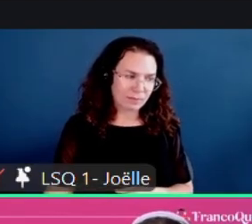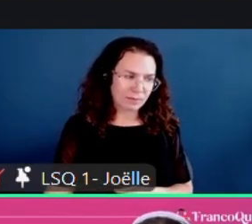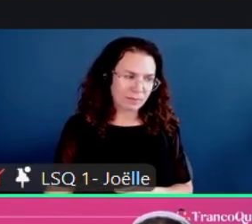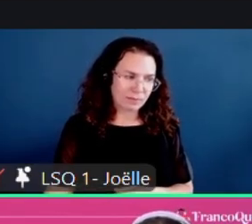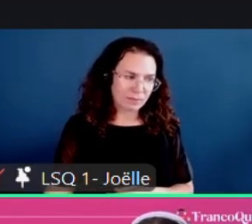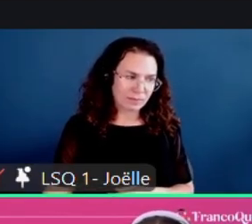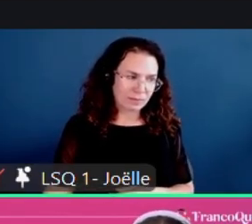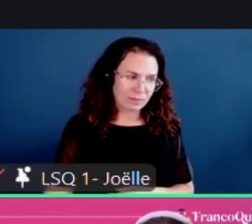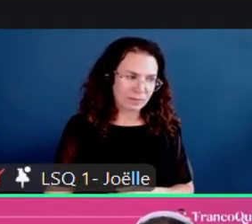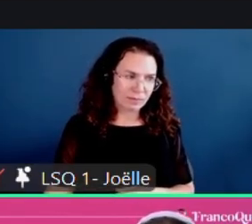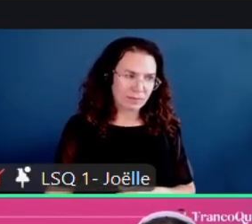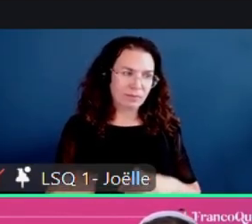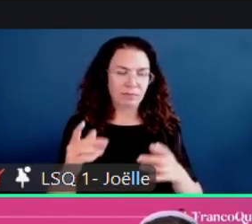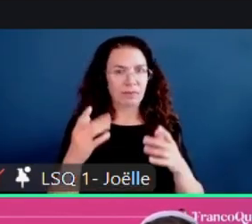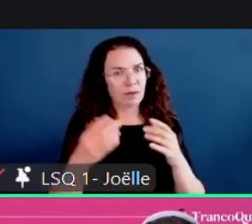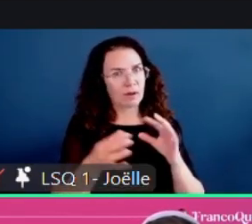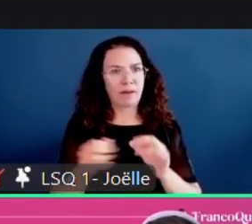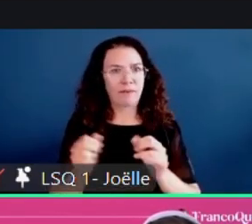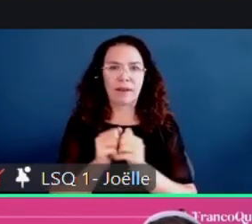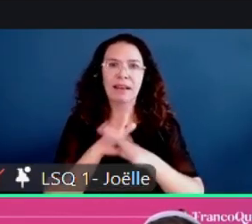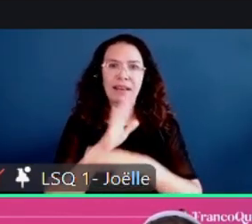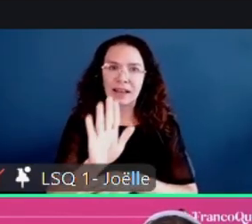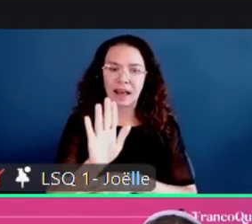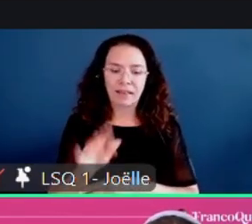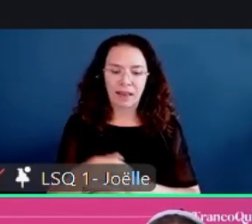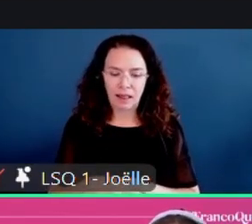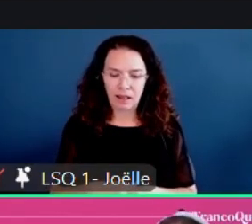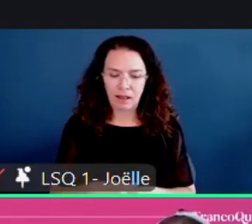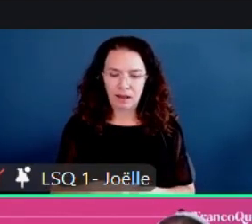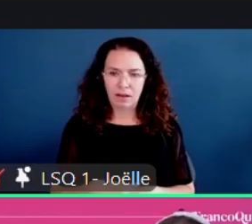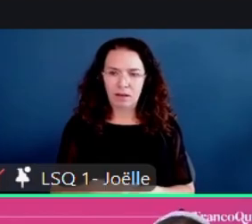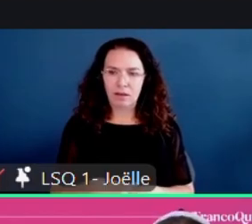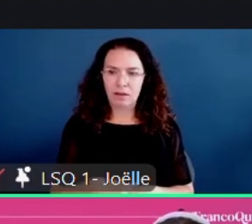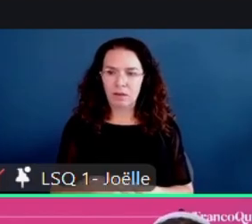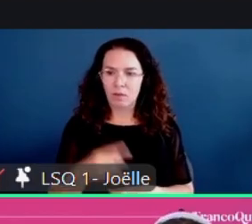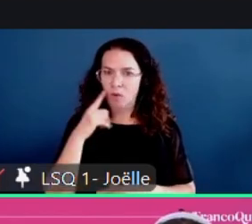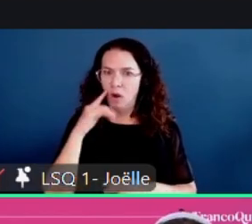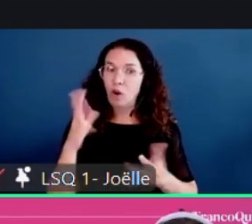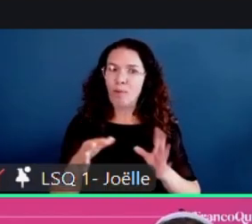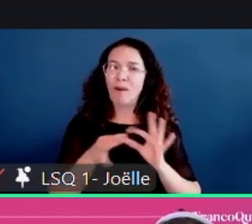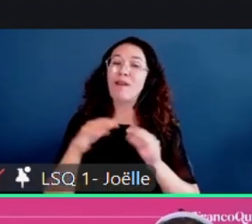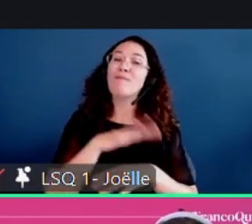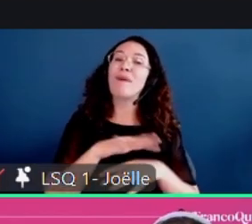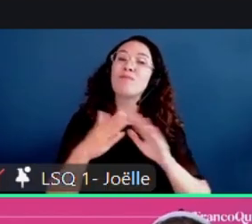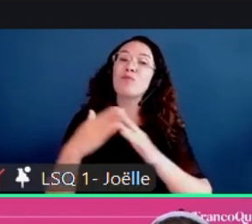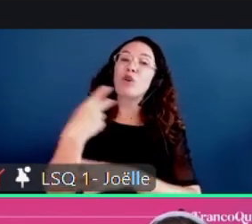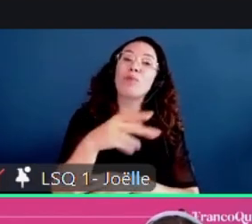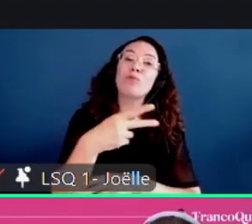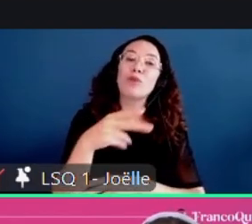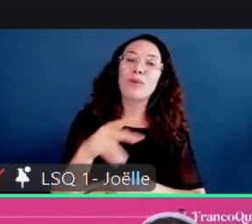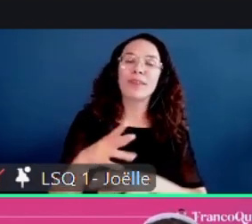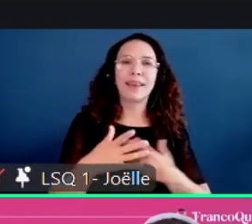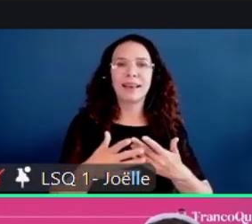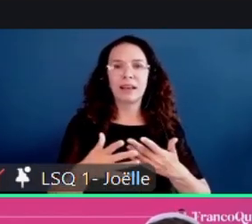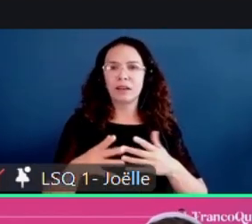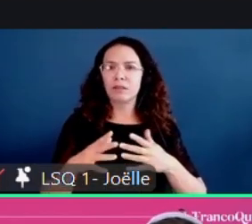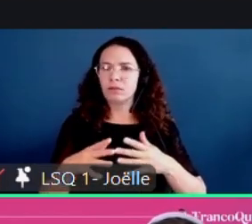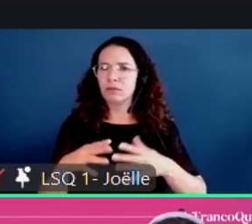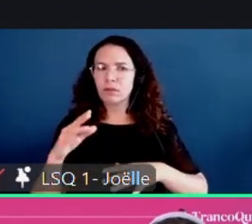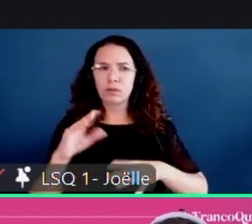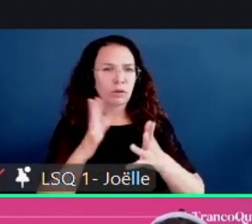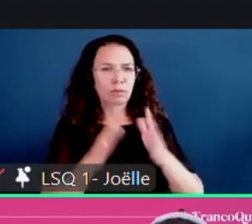votre clientèle ou membriété pour voir comment les membres de vos communautés, de votre membriété